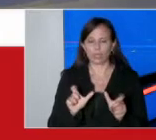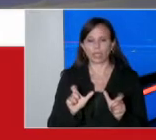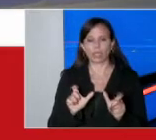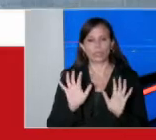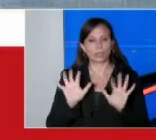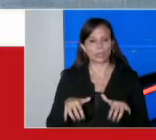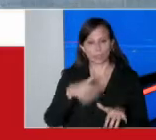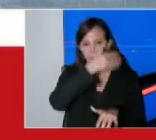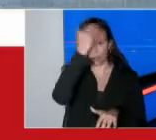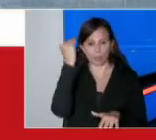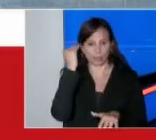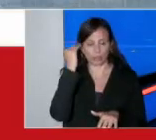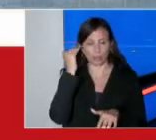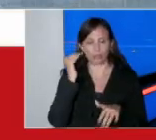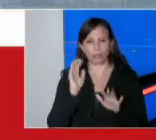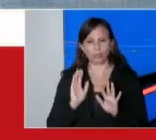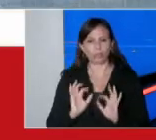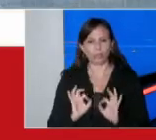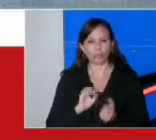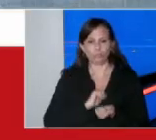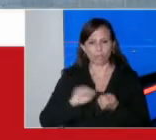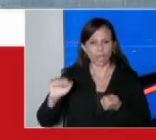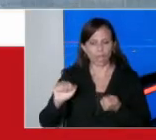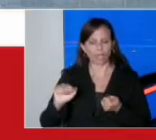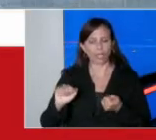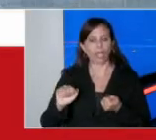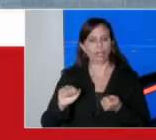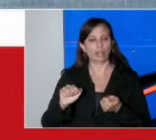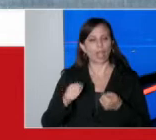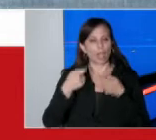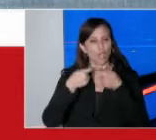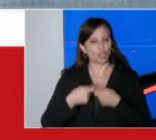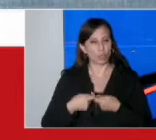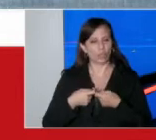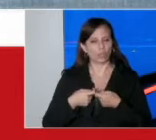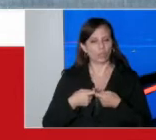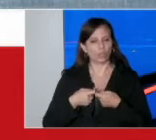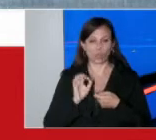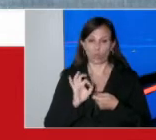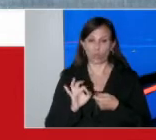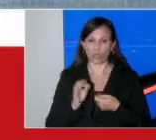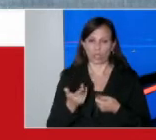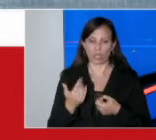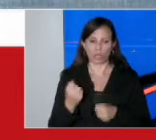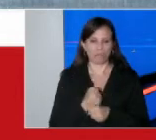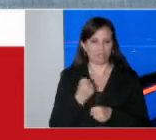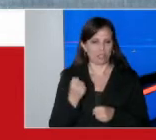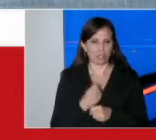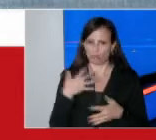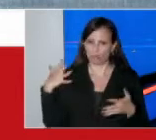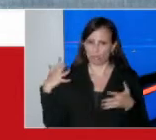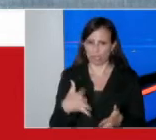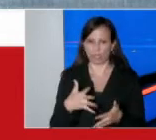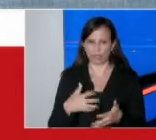לשעבר דונלד טראמפ, וממש מחיקה את החשבון שלו, שזה היה אקט, גם אם מסכימים איתו, מאוד מאוד